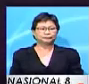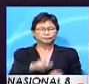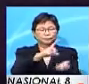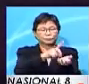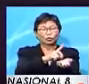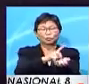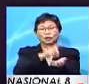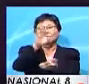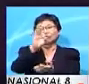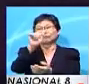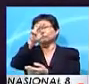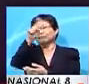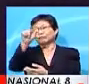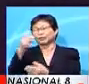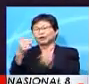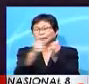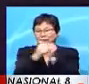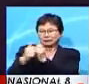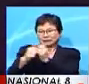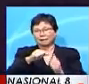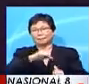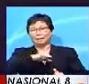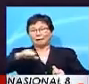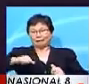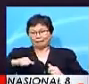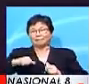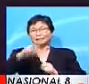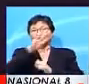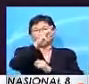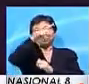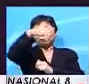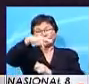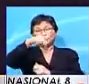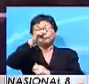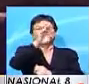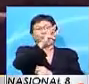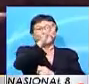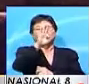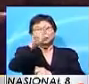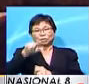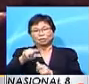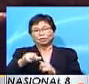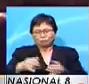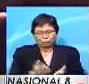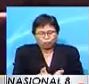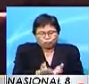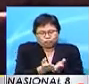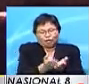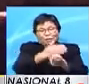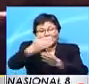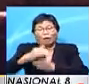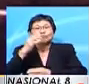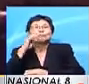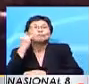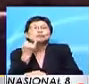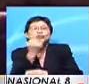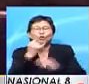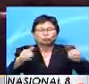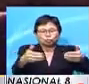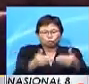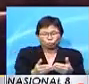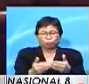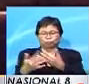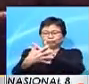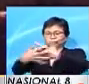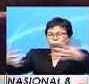Dr. Fauziah bersama anggota misi bantuan kemanusiaan WBG menggunakan jalan laut setelah Israel menutup dan mengepung